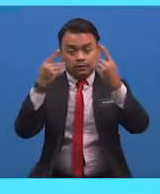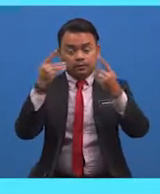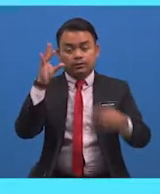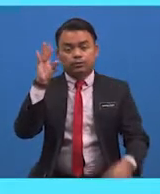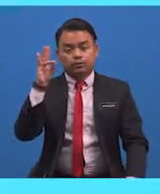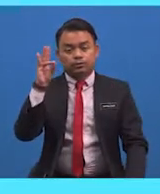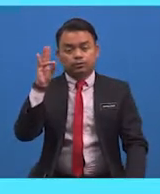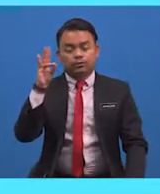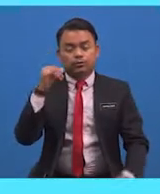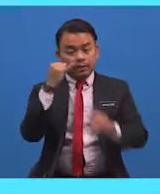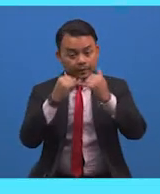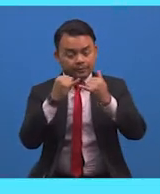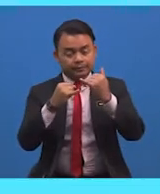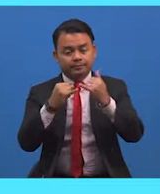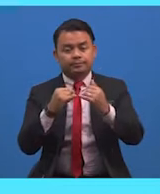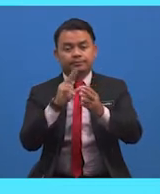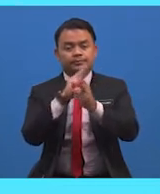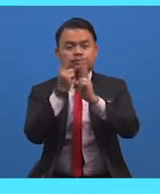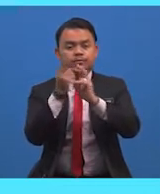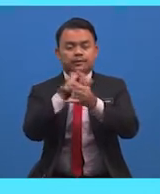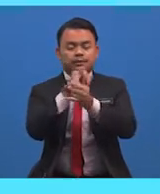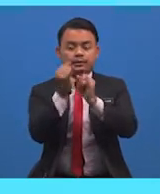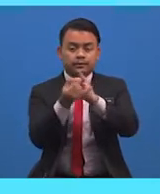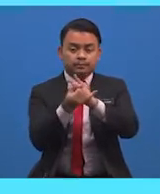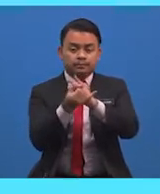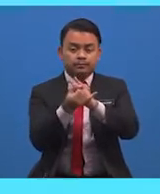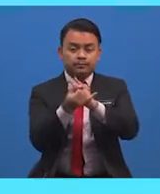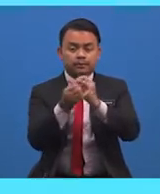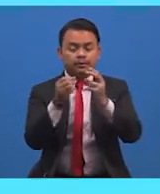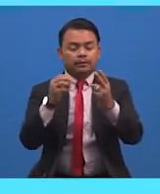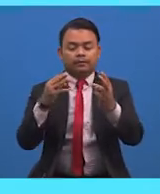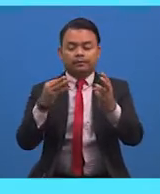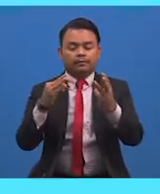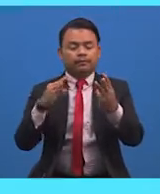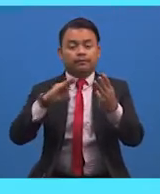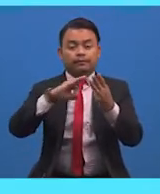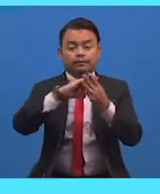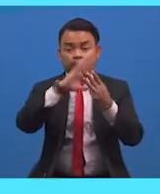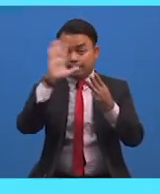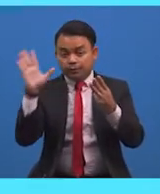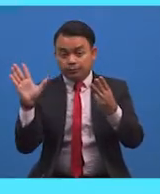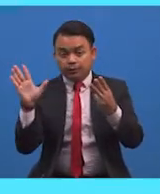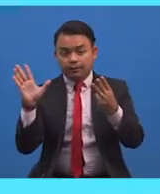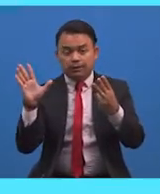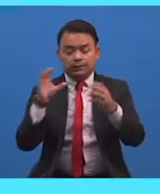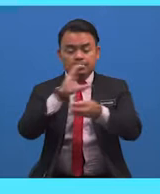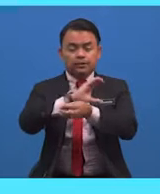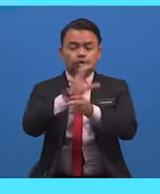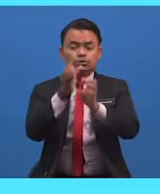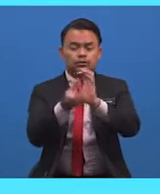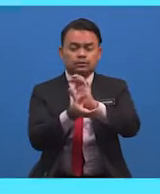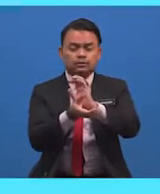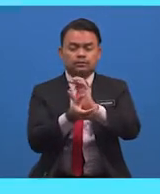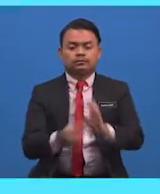bagi perubahan iklim ialah fenomena cuaca ekstrim. Perubahan iklim akan meningkatkan